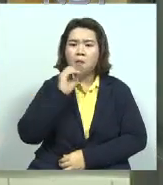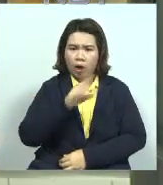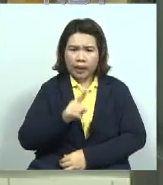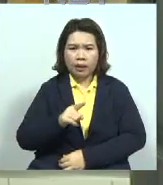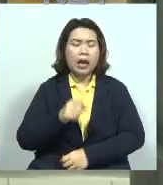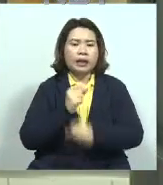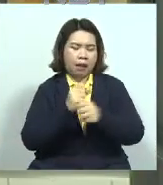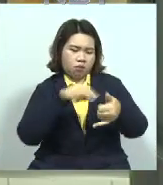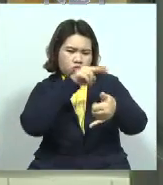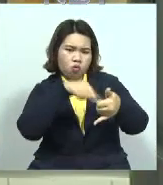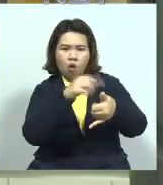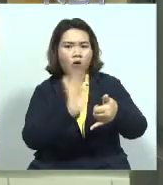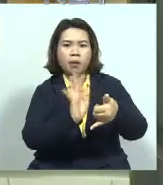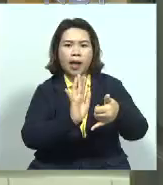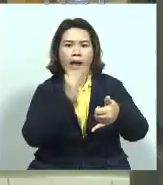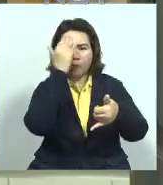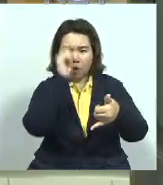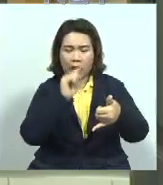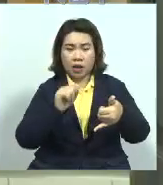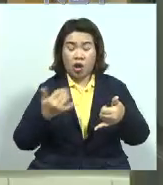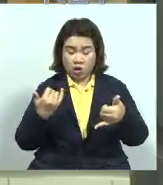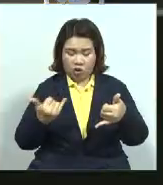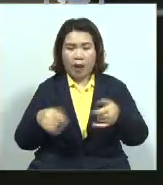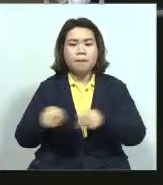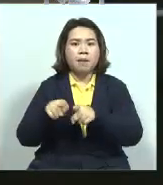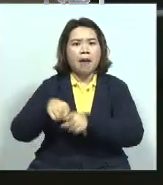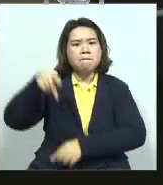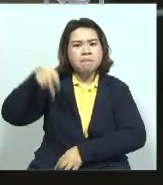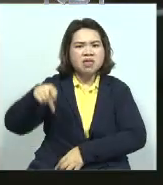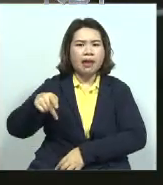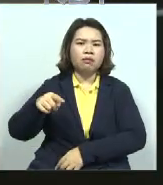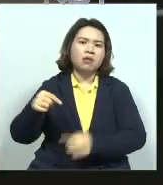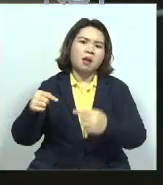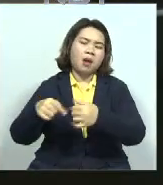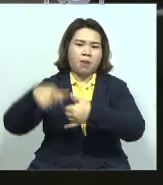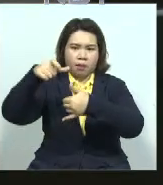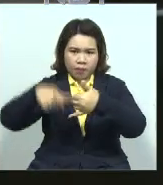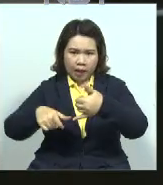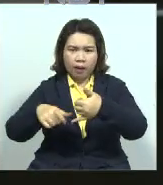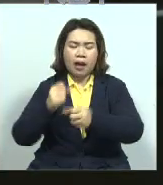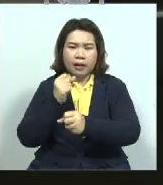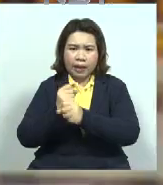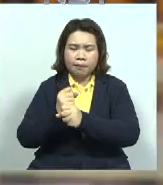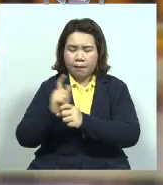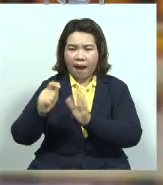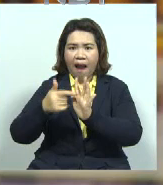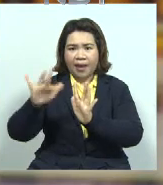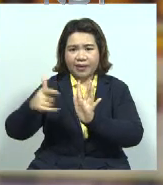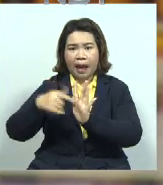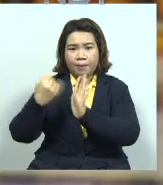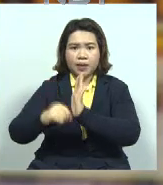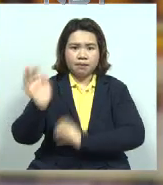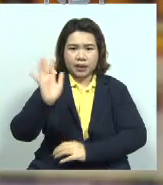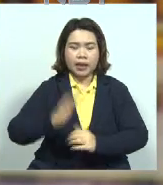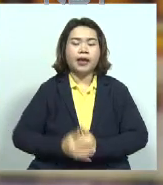ารถที่จะคุ้มครองได้นะคะเพราะว่าคดีนี้เป็นกรณีการขาดคุณสมบัติไม่ใช่คดีอาญาค่ะต้อง